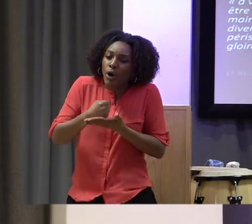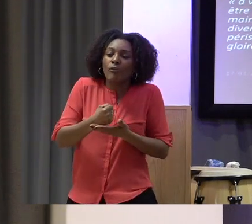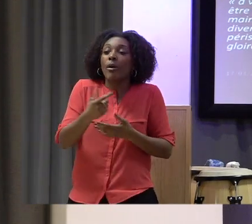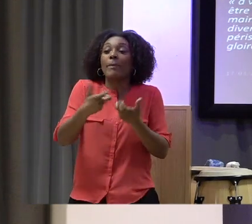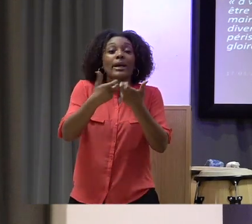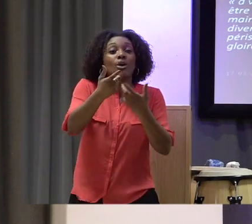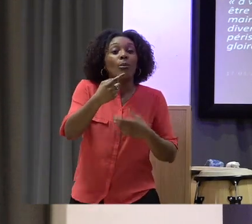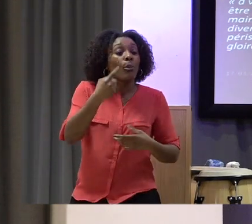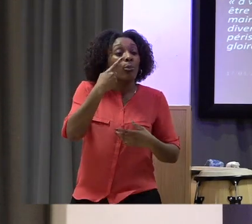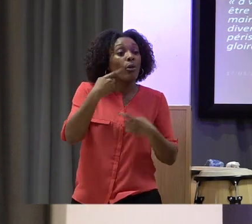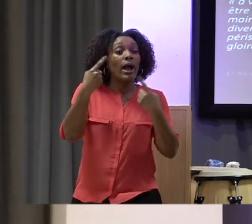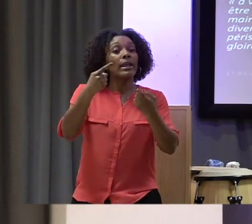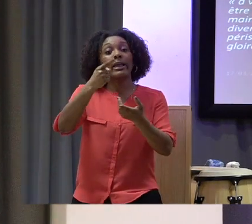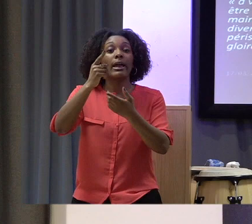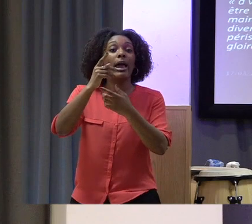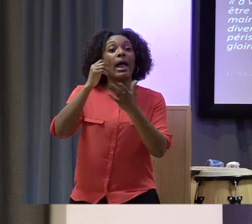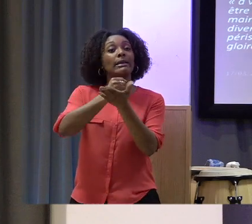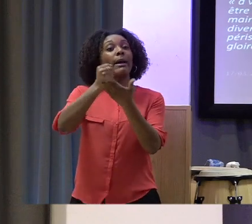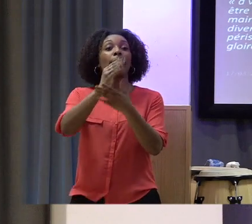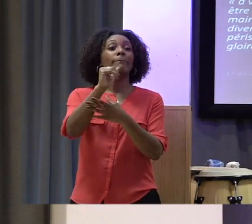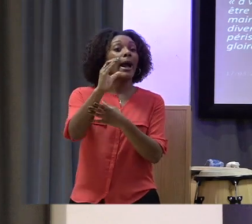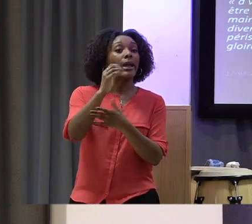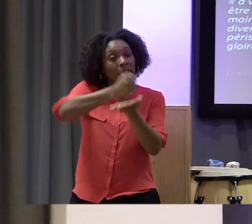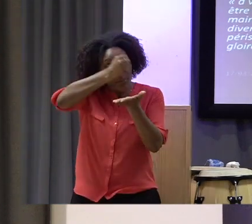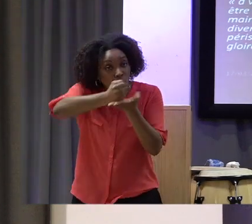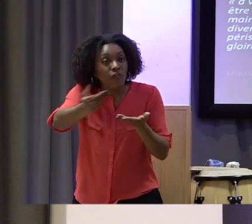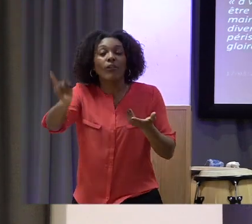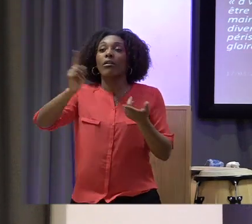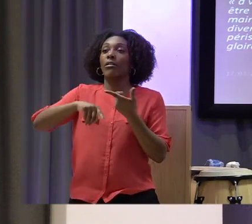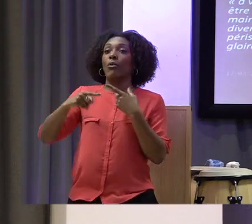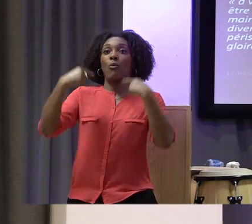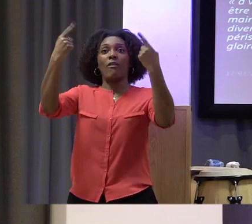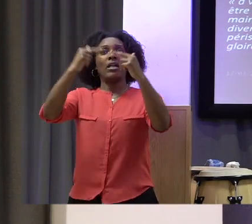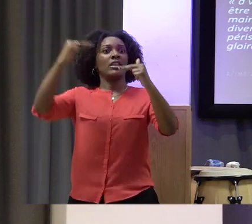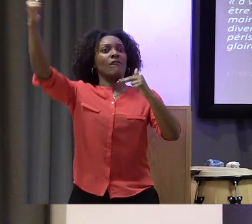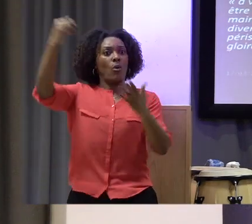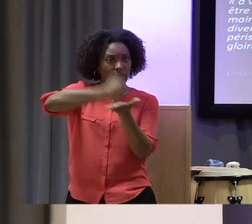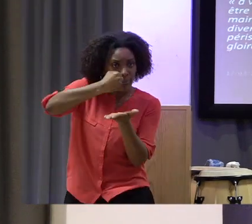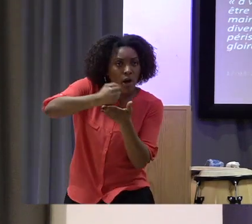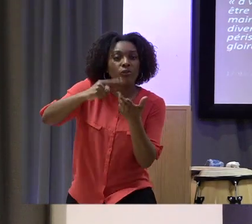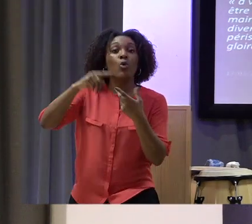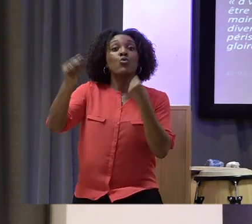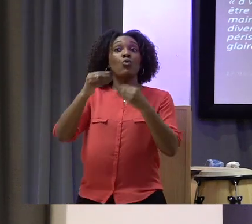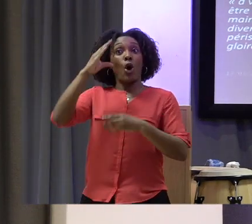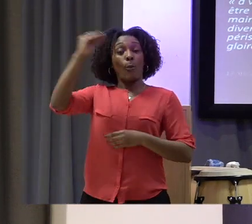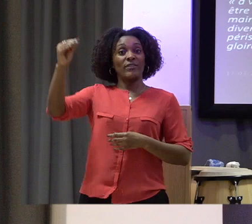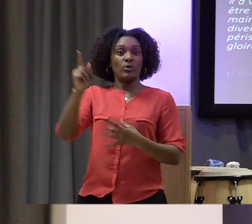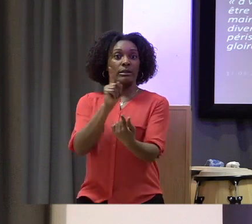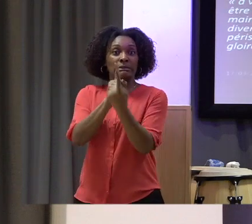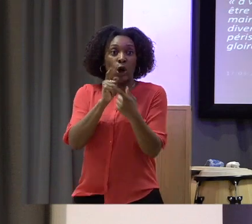L'épreuve pour aller en classe supérieure ou ce qu'on appelle dans les entreprises un entretien